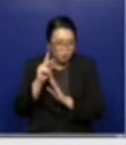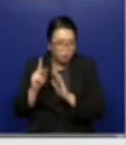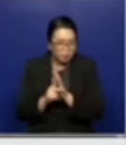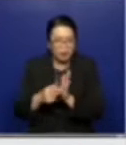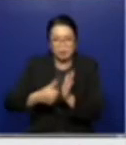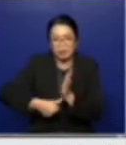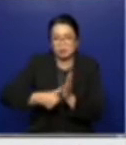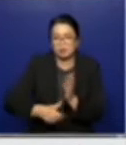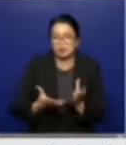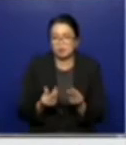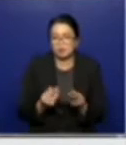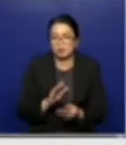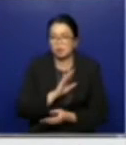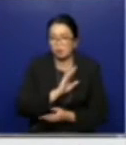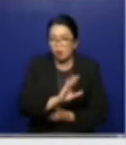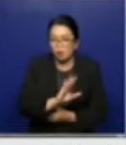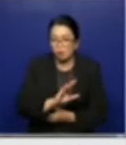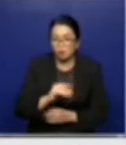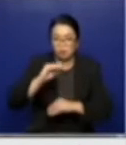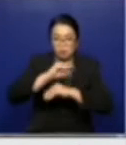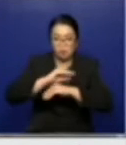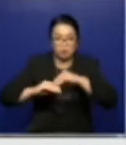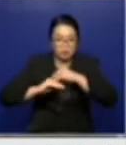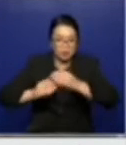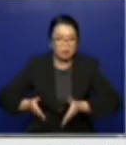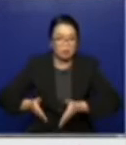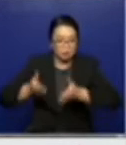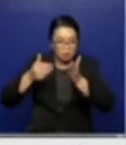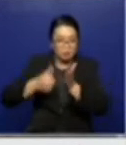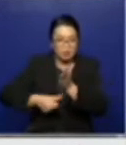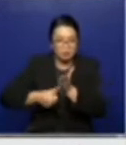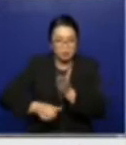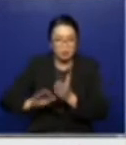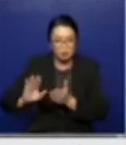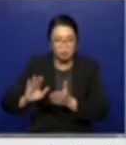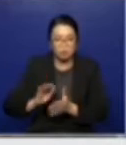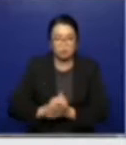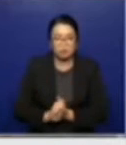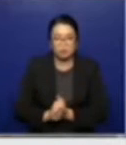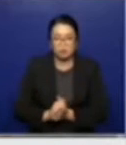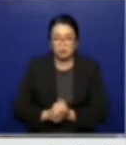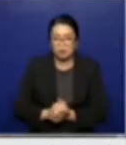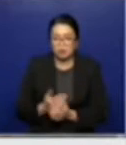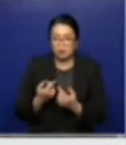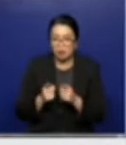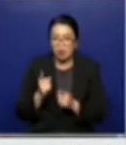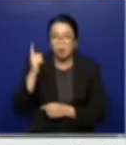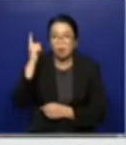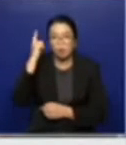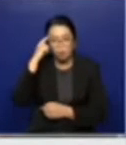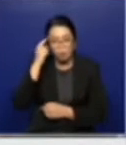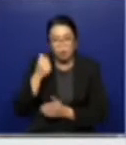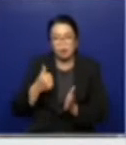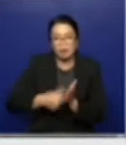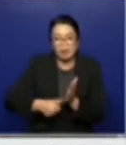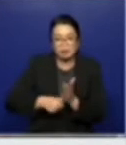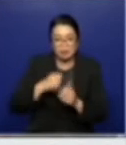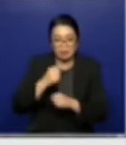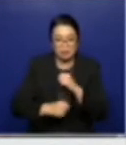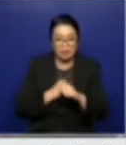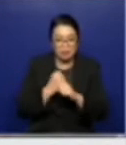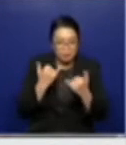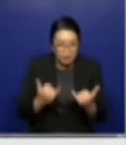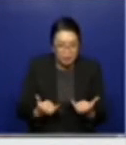ที่ดินและสิ่งปลูกสร้างจึงทราบว่าท้องถิ่นเก็บภาษีปีนี้เนี่ยไม่เข้